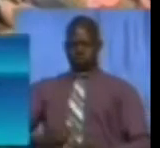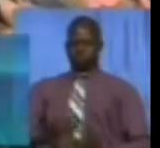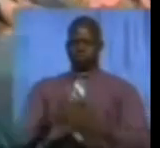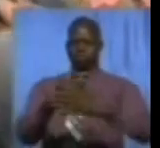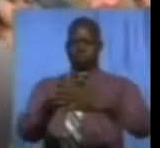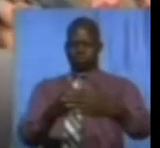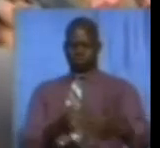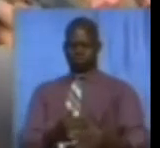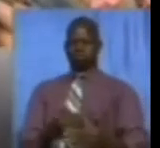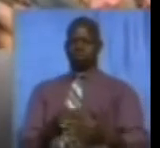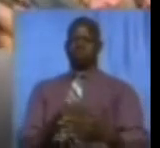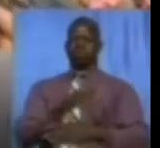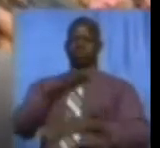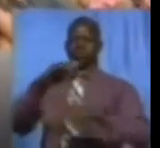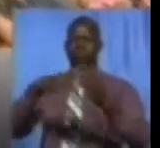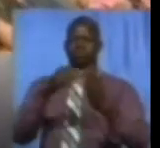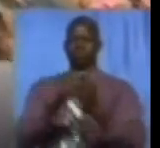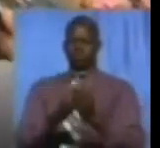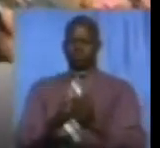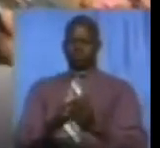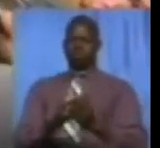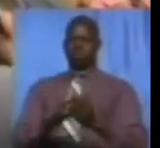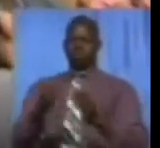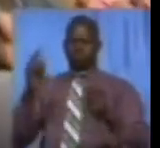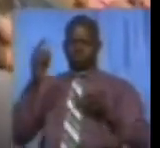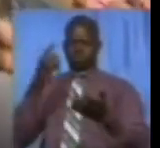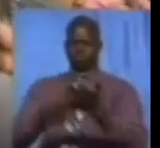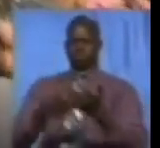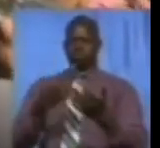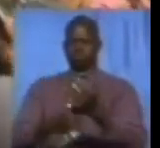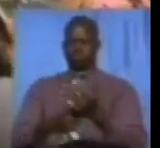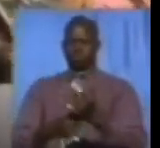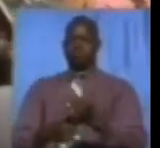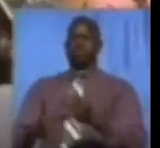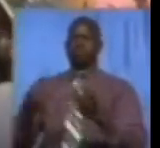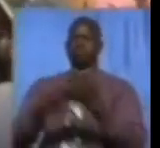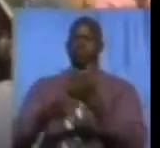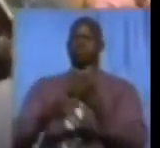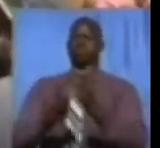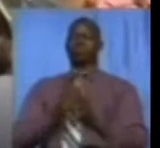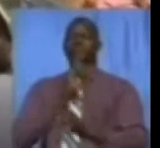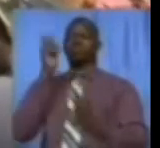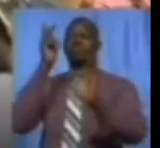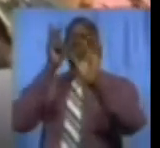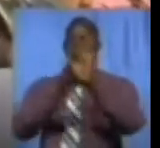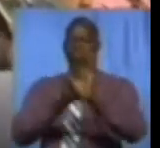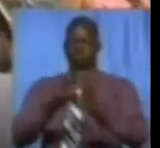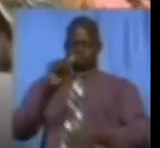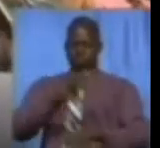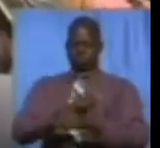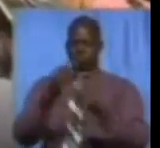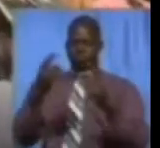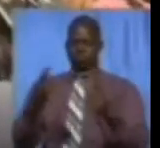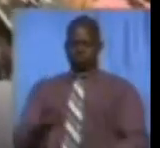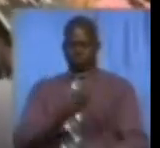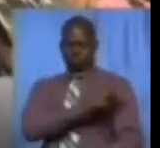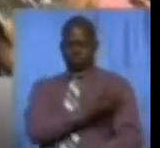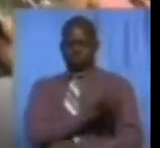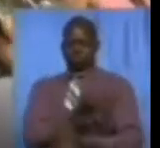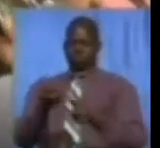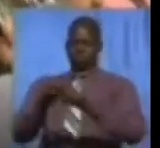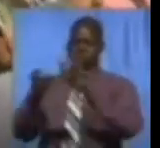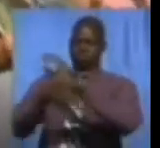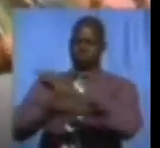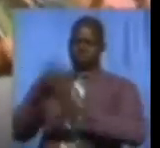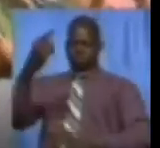en notre sein un large débat le pour supporter par ces partis à tous les niveaux avec les acteurs locaux du tout le cas des différentes régions dans